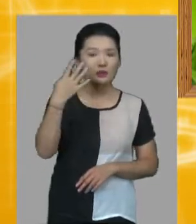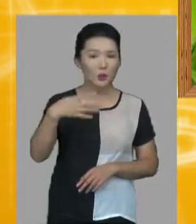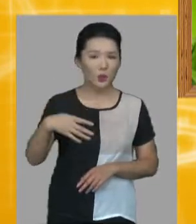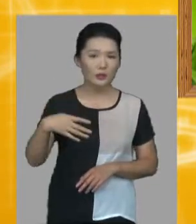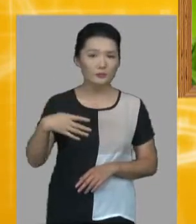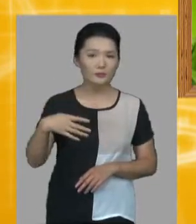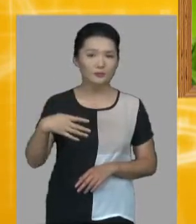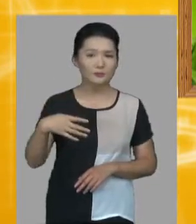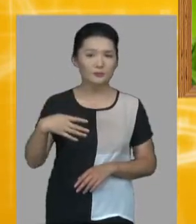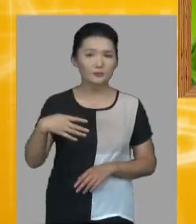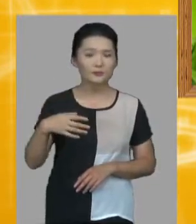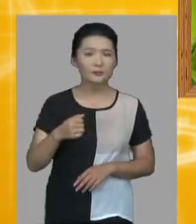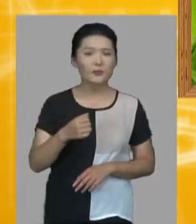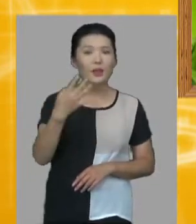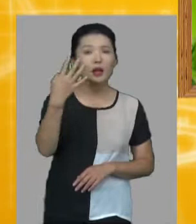40.